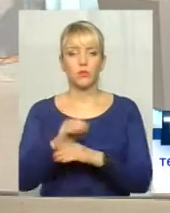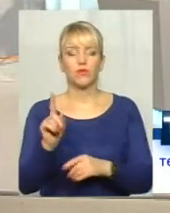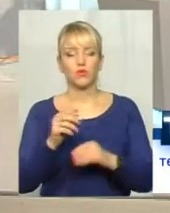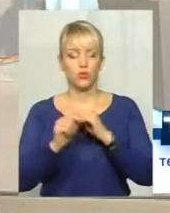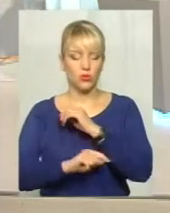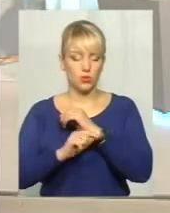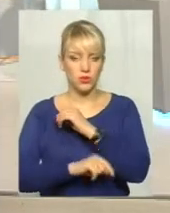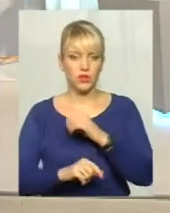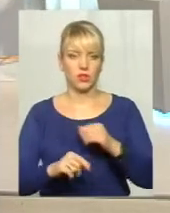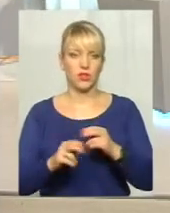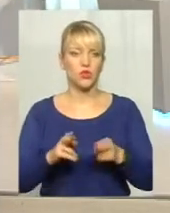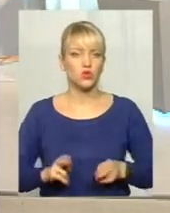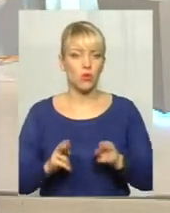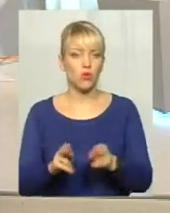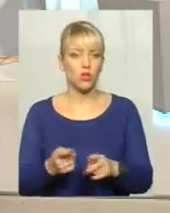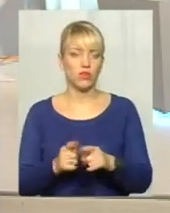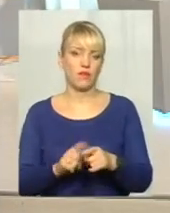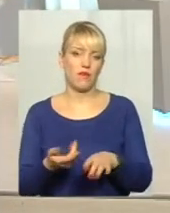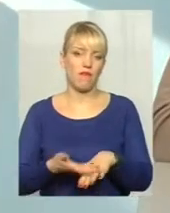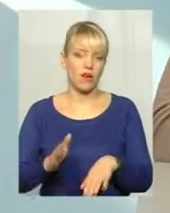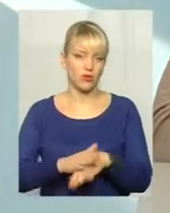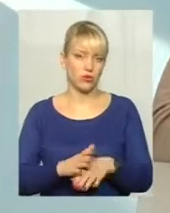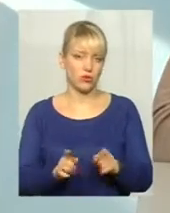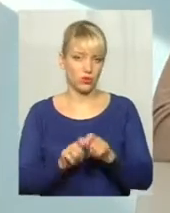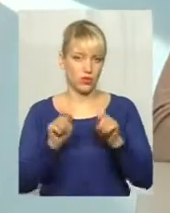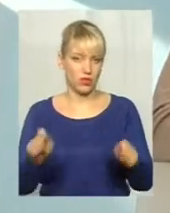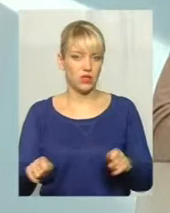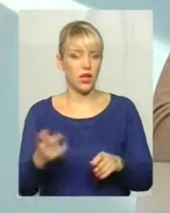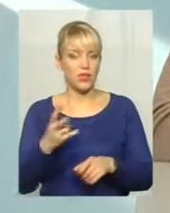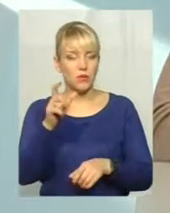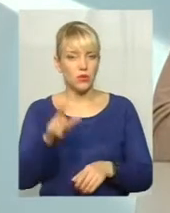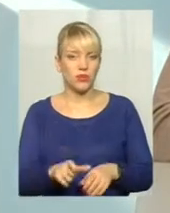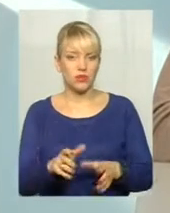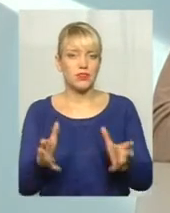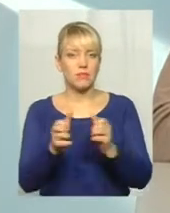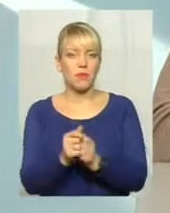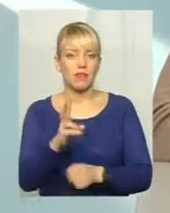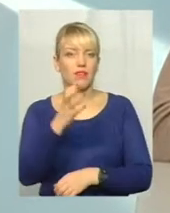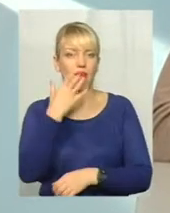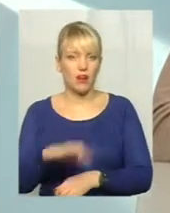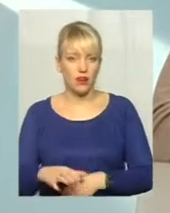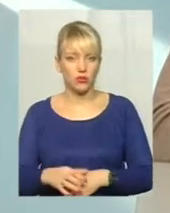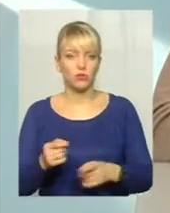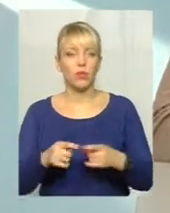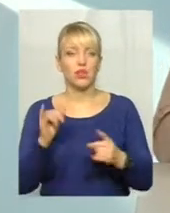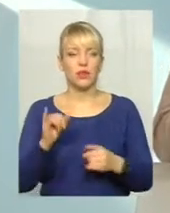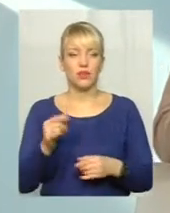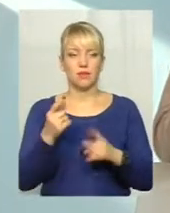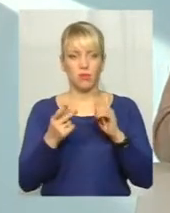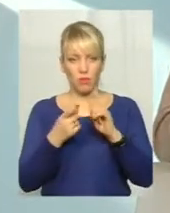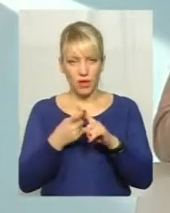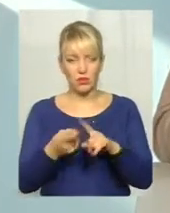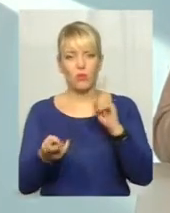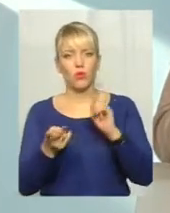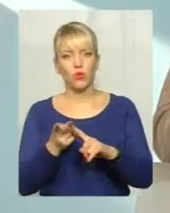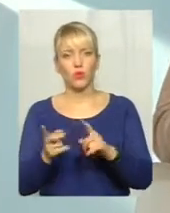розкрити. Так, звичайно. І тут же потрібно людину спіймати на гарячому. І, ну, це перше. Друге, я би ну, стосовно